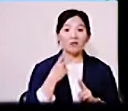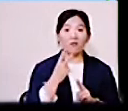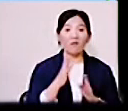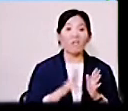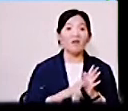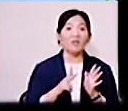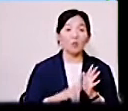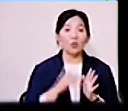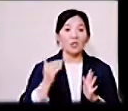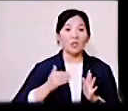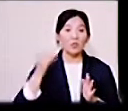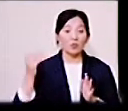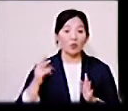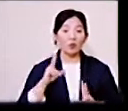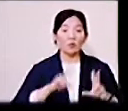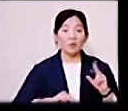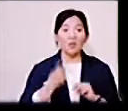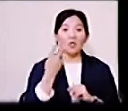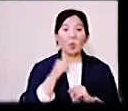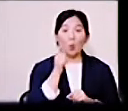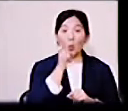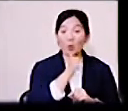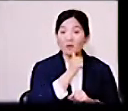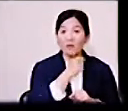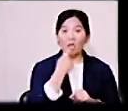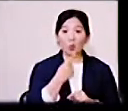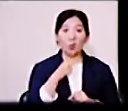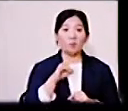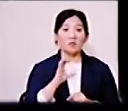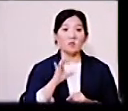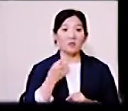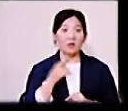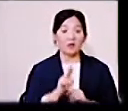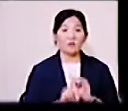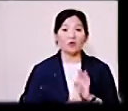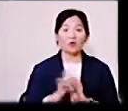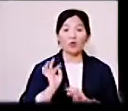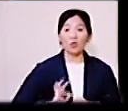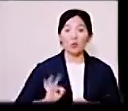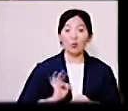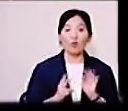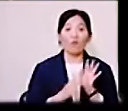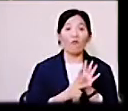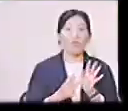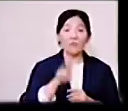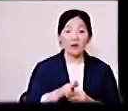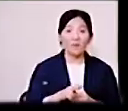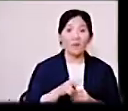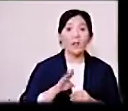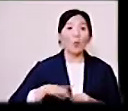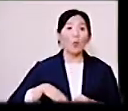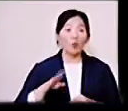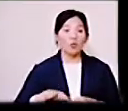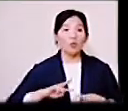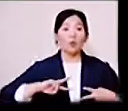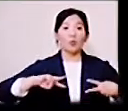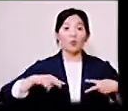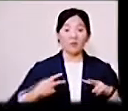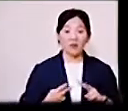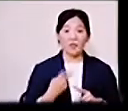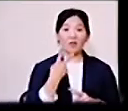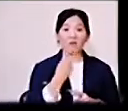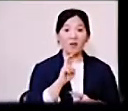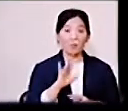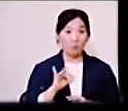восьмой степени. То есть для кодирования одного пикселя сначала использовалось 8 бит. После преобразования